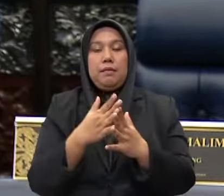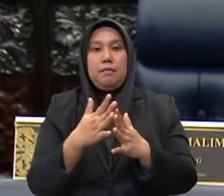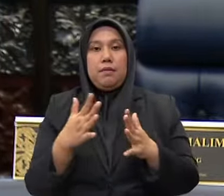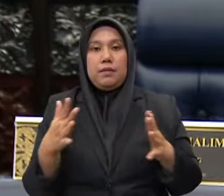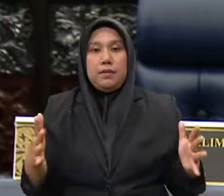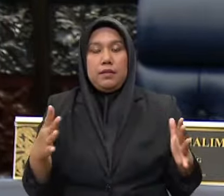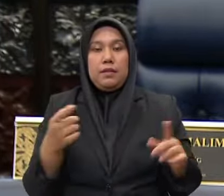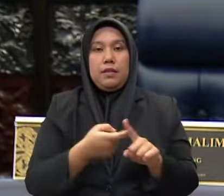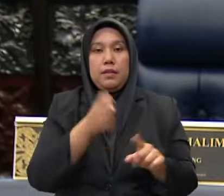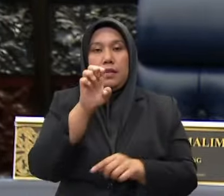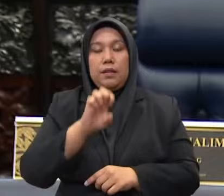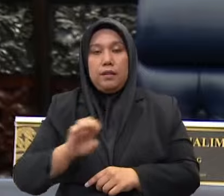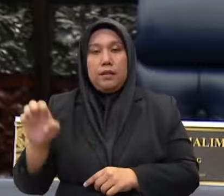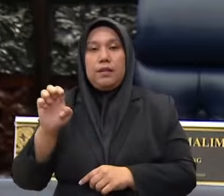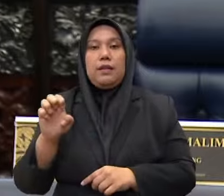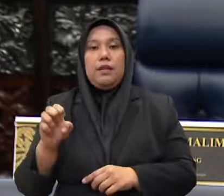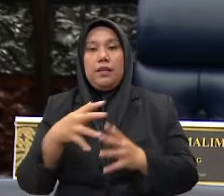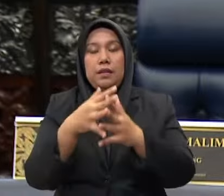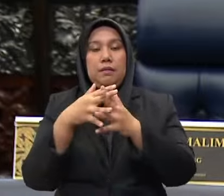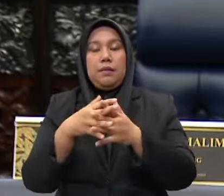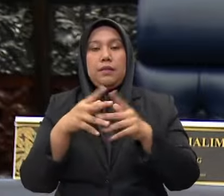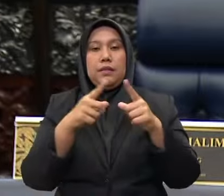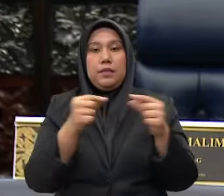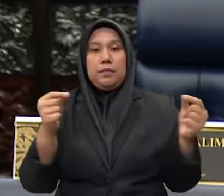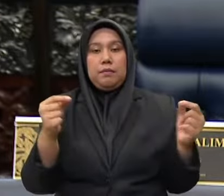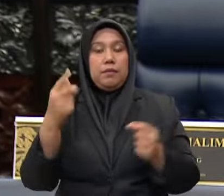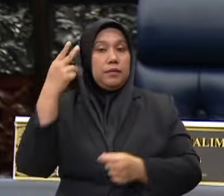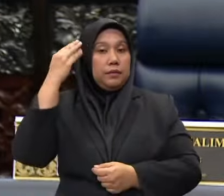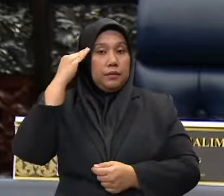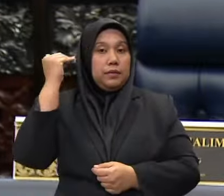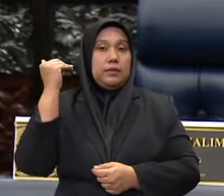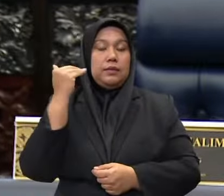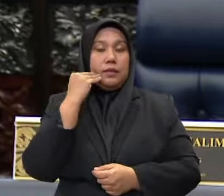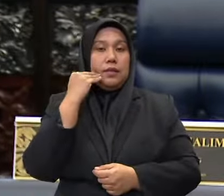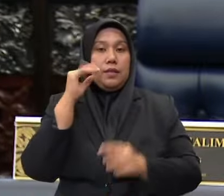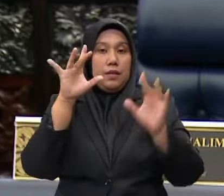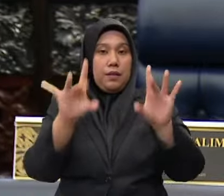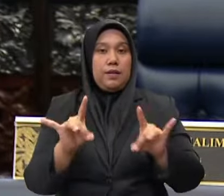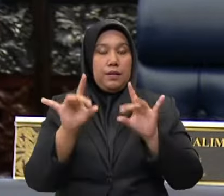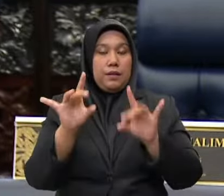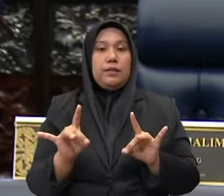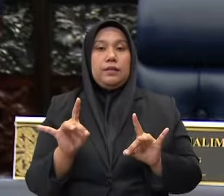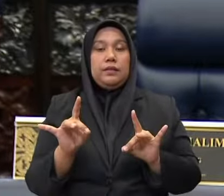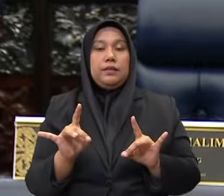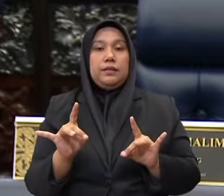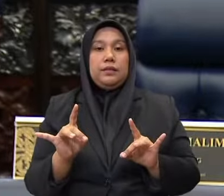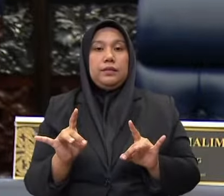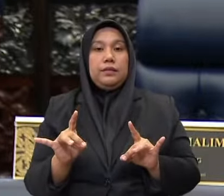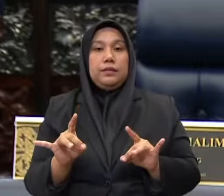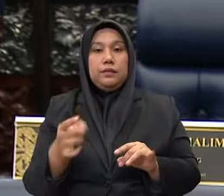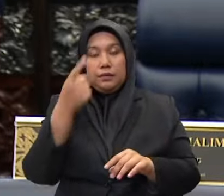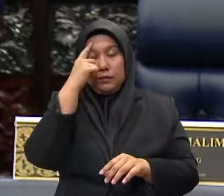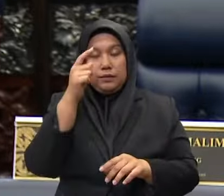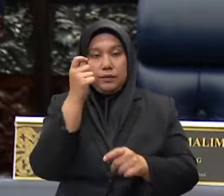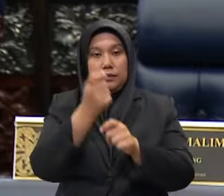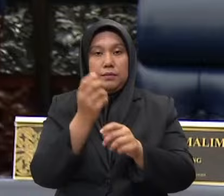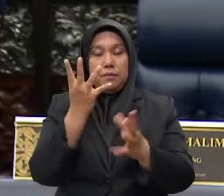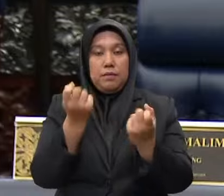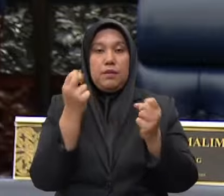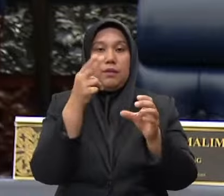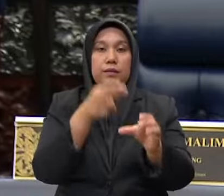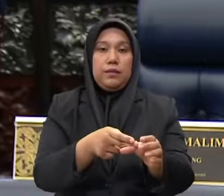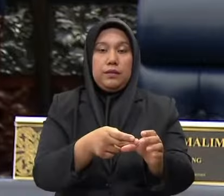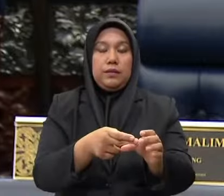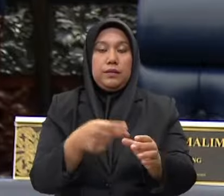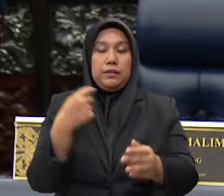eropah Amerika jepun Korea Australia untuk mereka turut menceburi bidang ini pendirian Malaysia